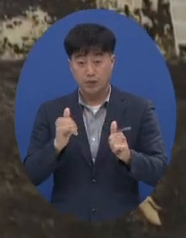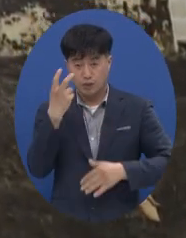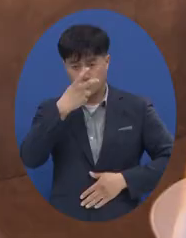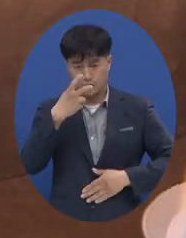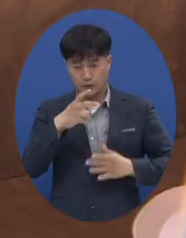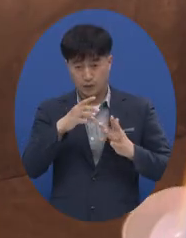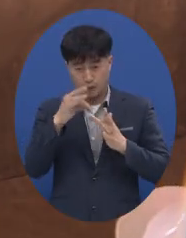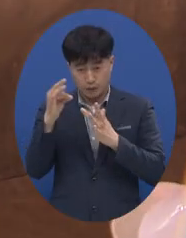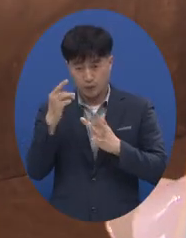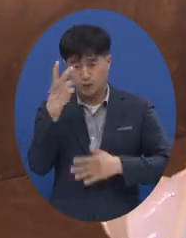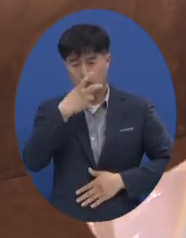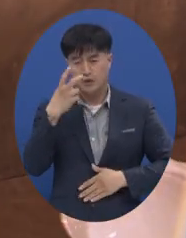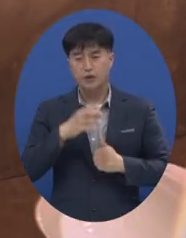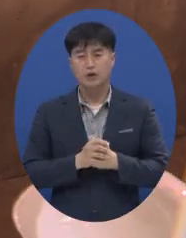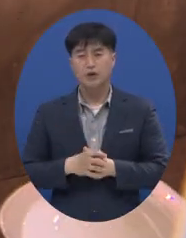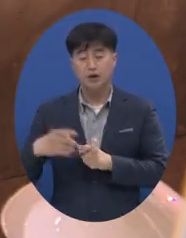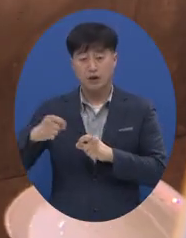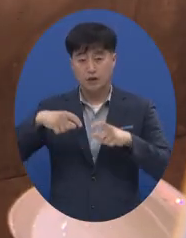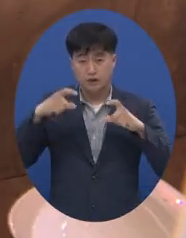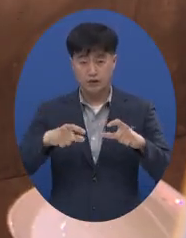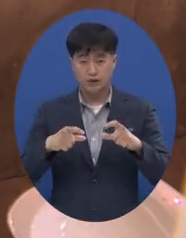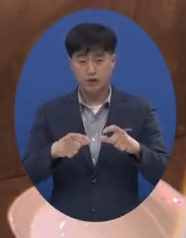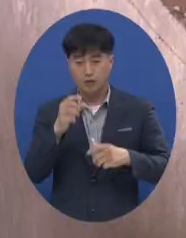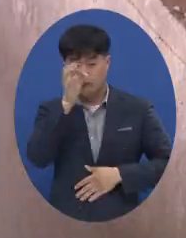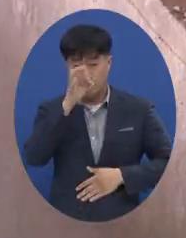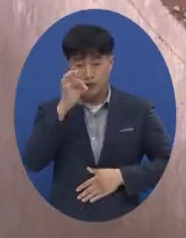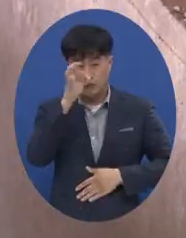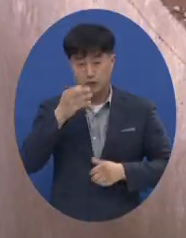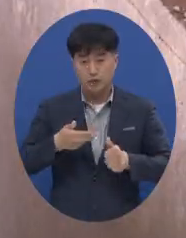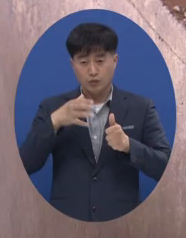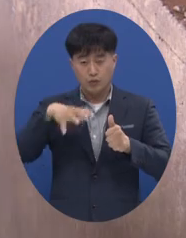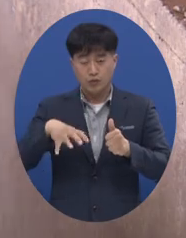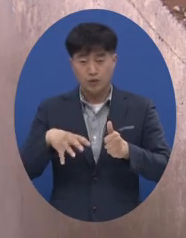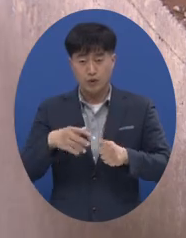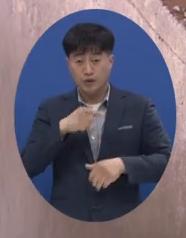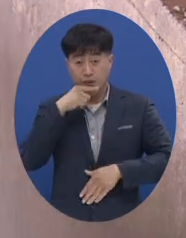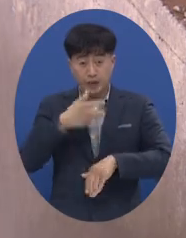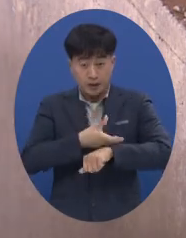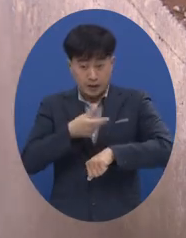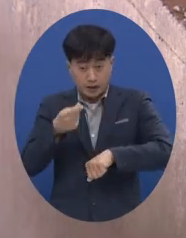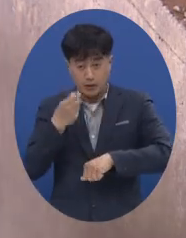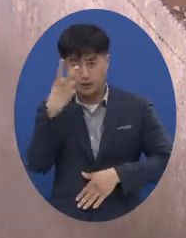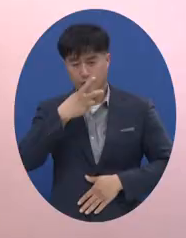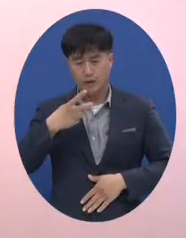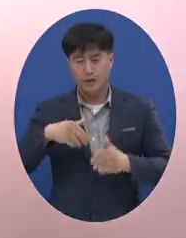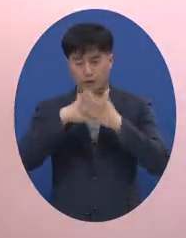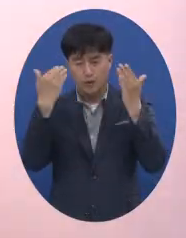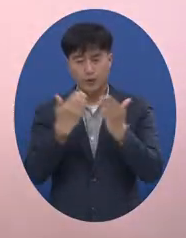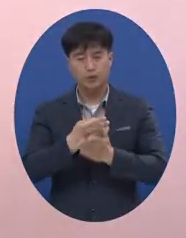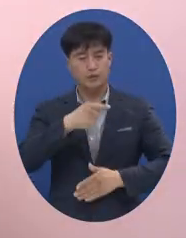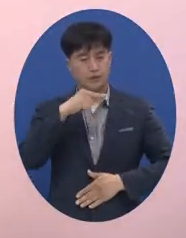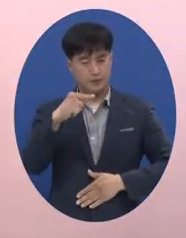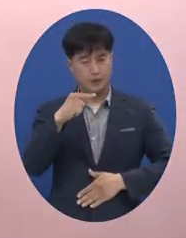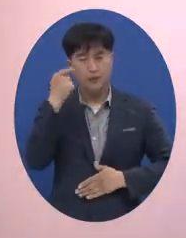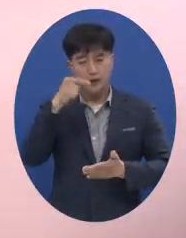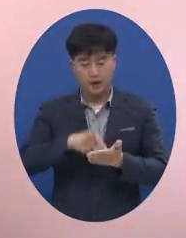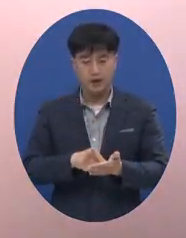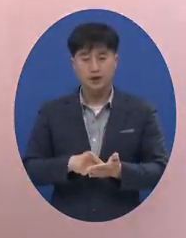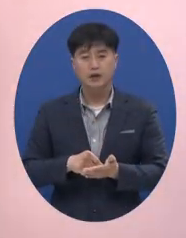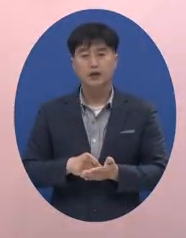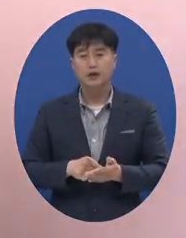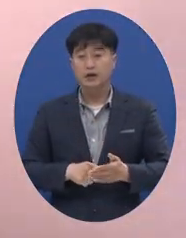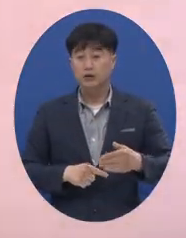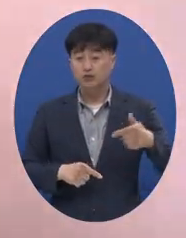했습니다. 한편 도는 접경지역 양돈 농가를 대상으로 체열 검사를 실시한 결과 모두 음성으로 확인됐으며